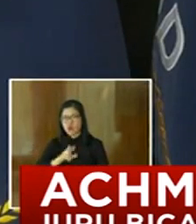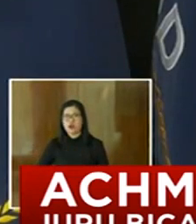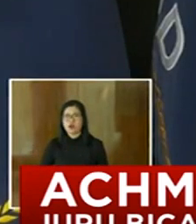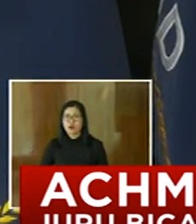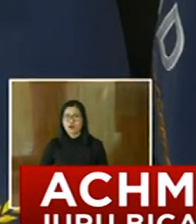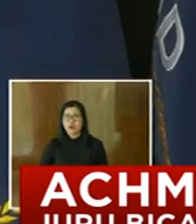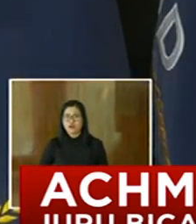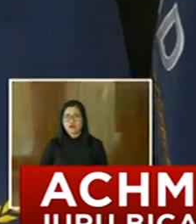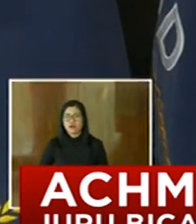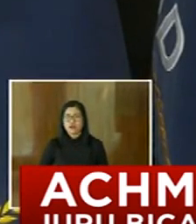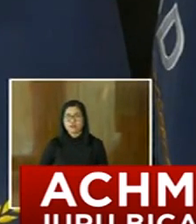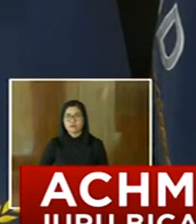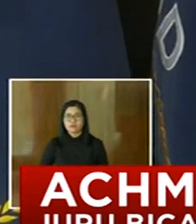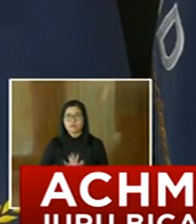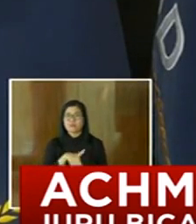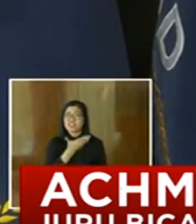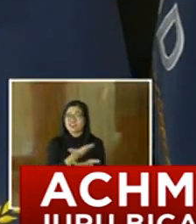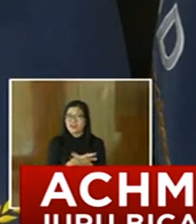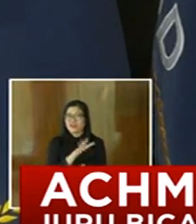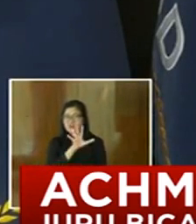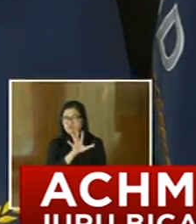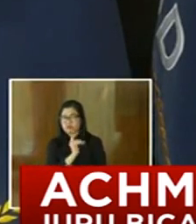kasus meninggal tetap